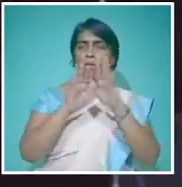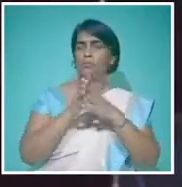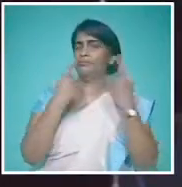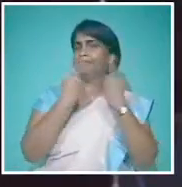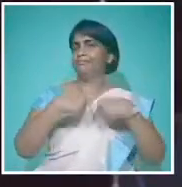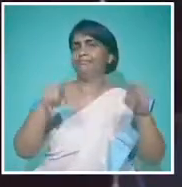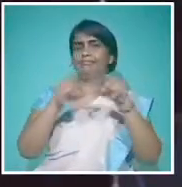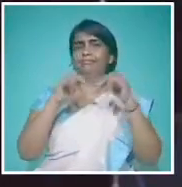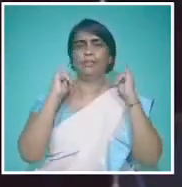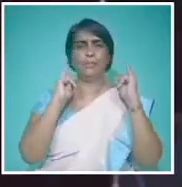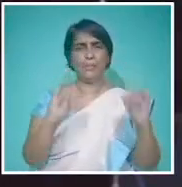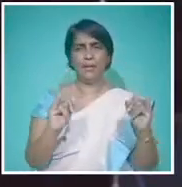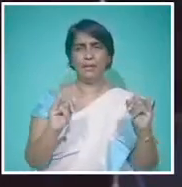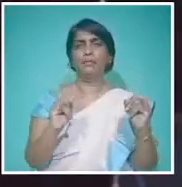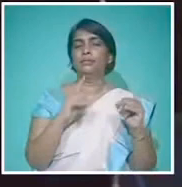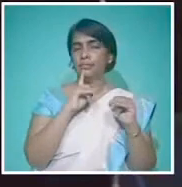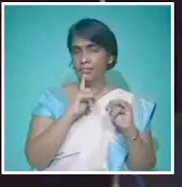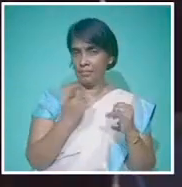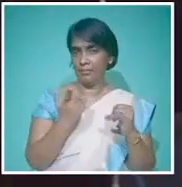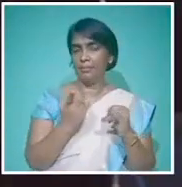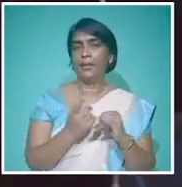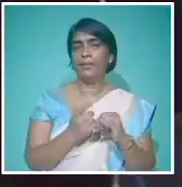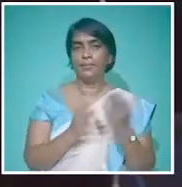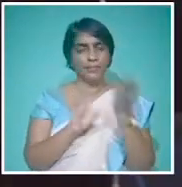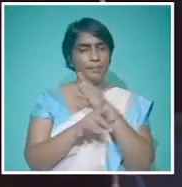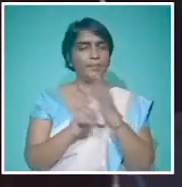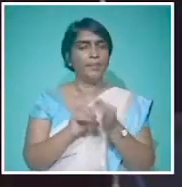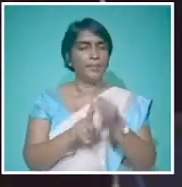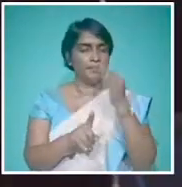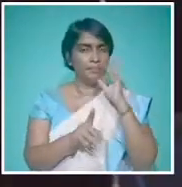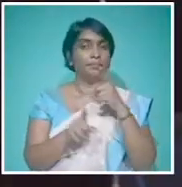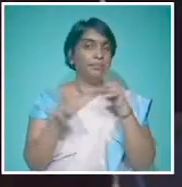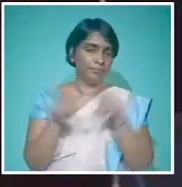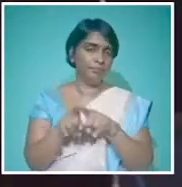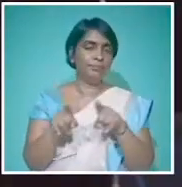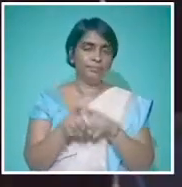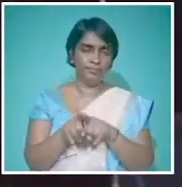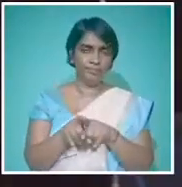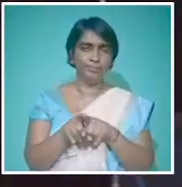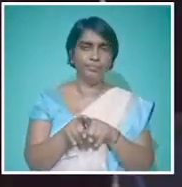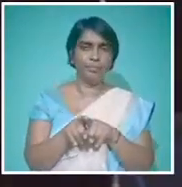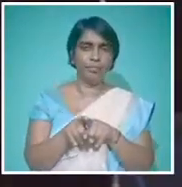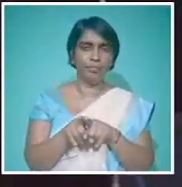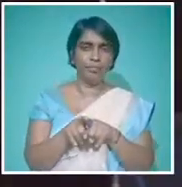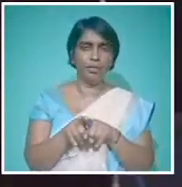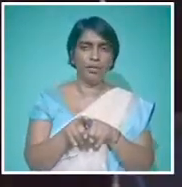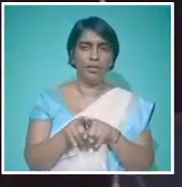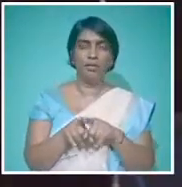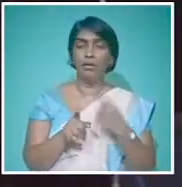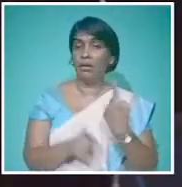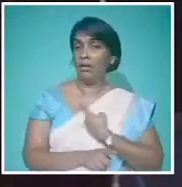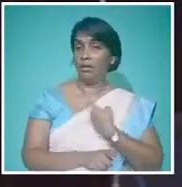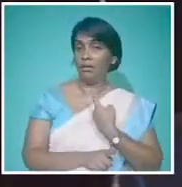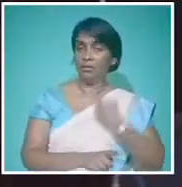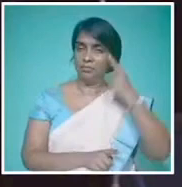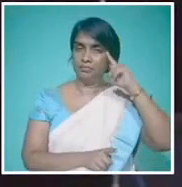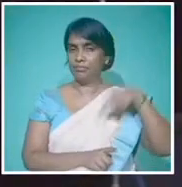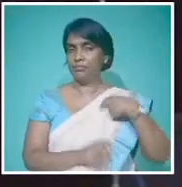මේකේ බැටගන්න සිද්ධ වෙනවා. දැන් හිටපු ජනාධිපතිවරයාට සිද්ධ වුණේ ඒක. තනි තීරණ